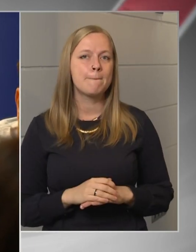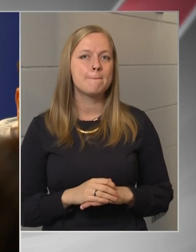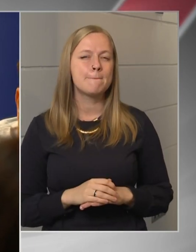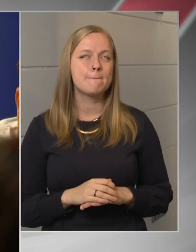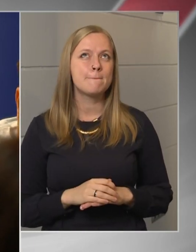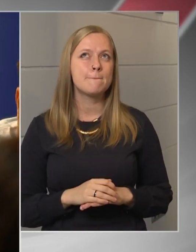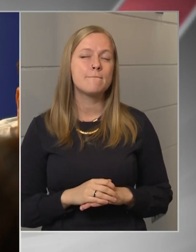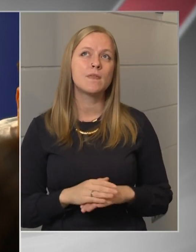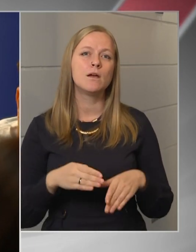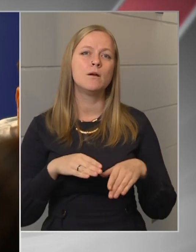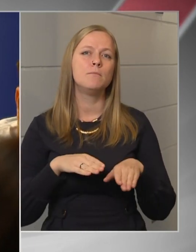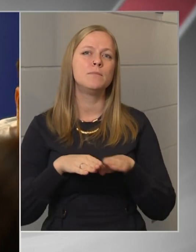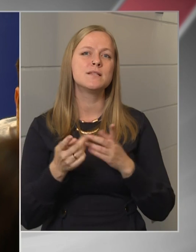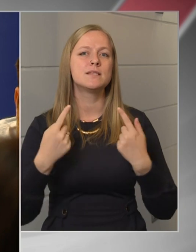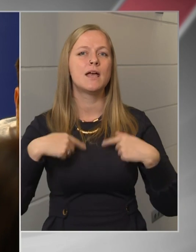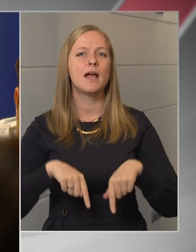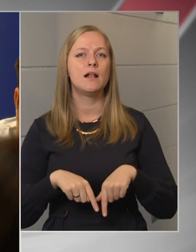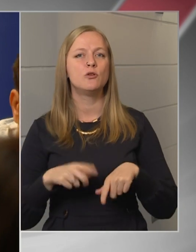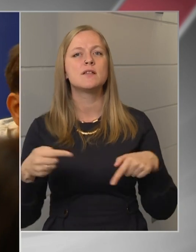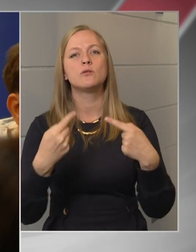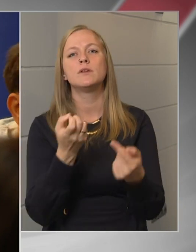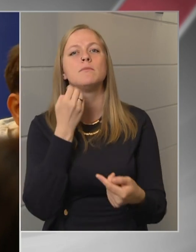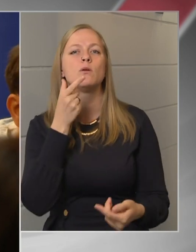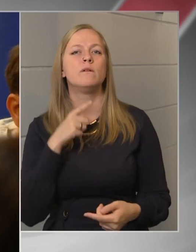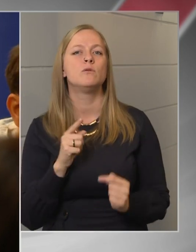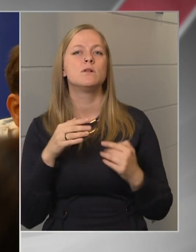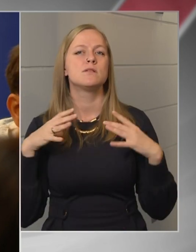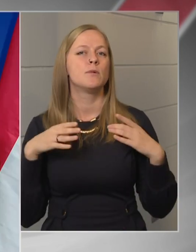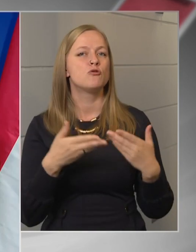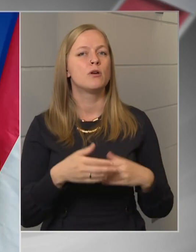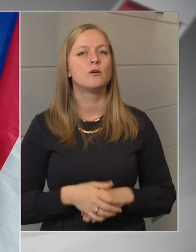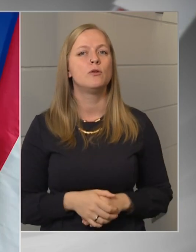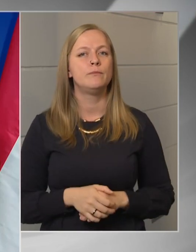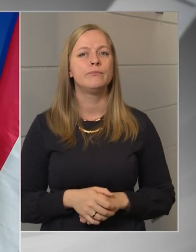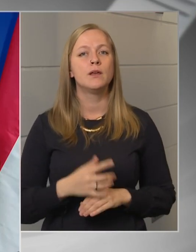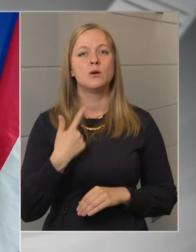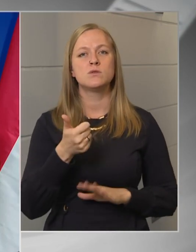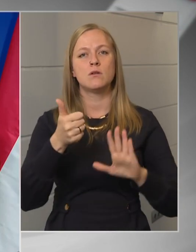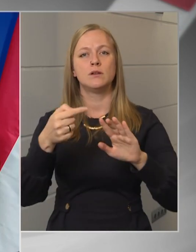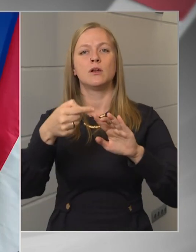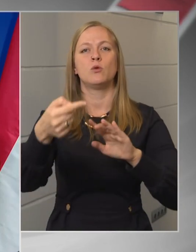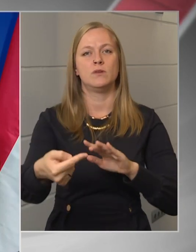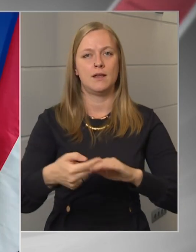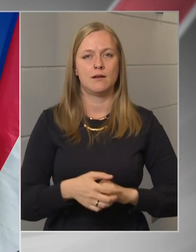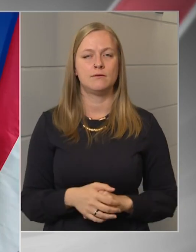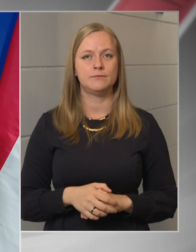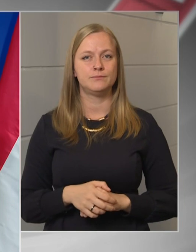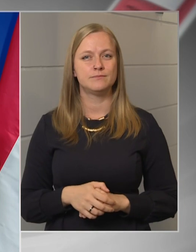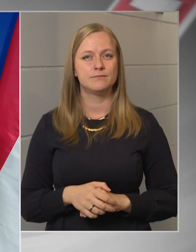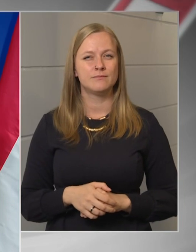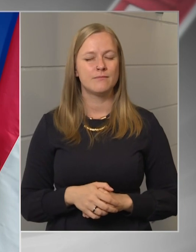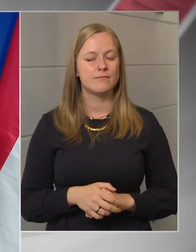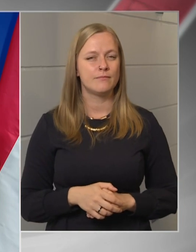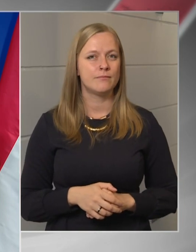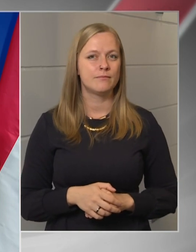A miniszterelnök ezek után mikor volt szabadságú? 26.hu-tán. És